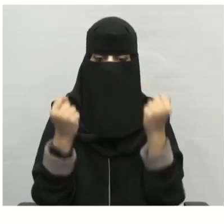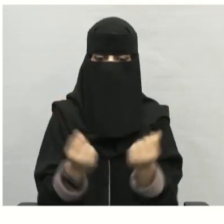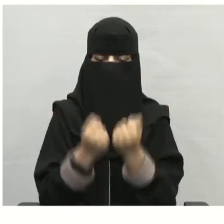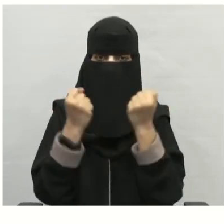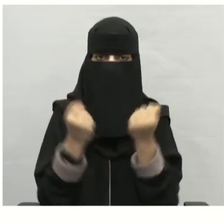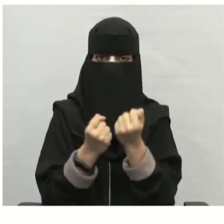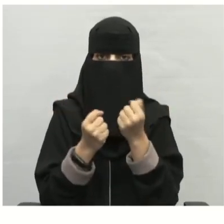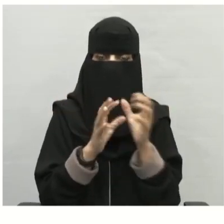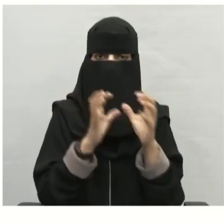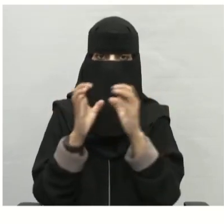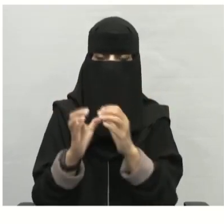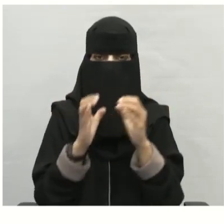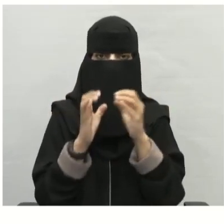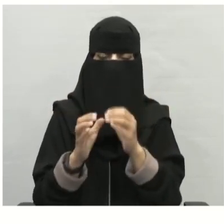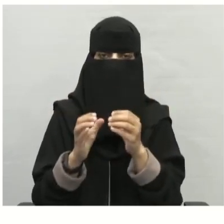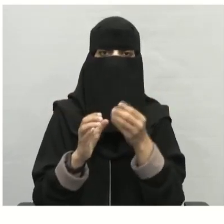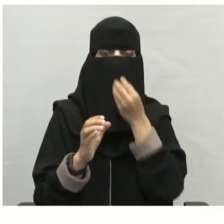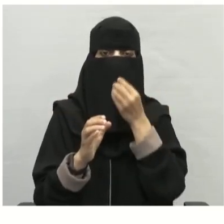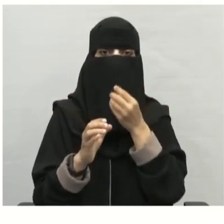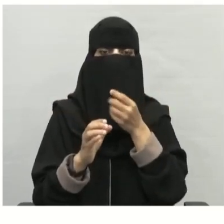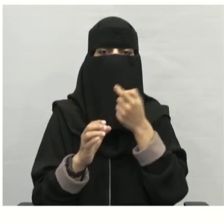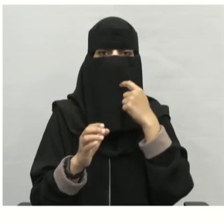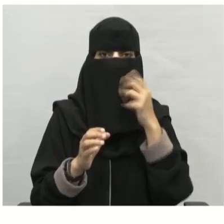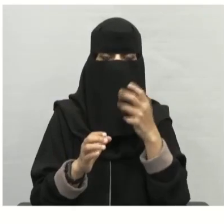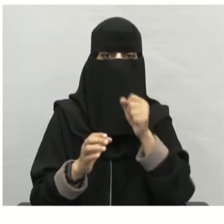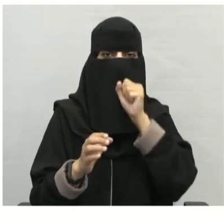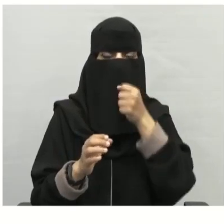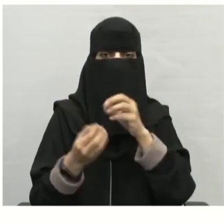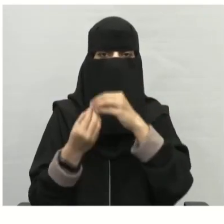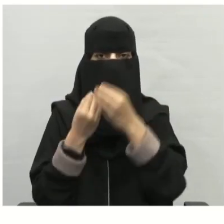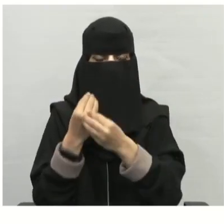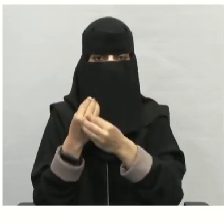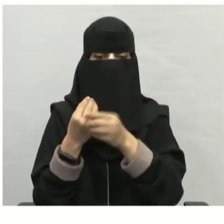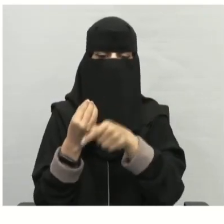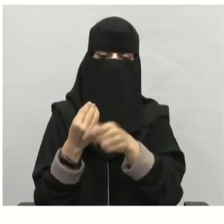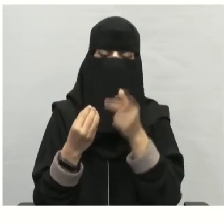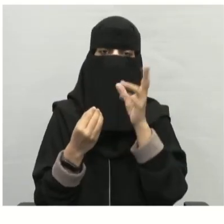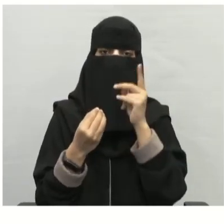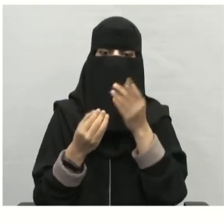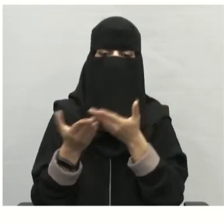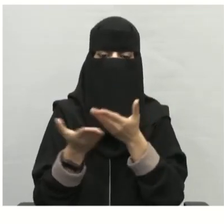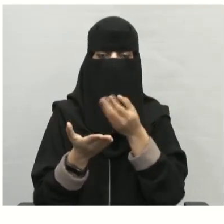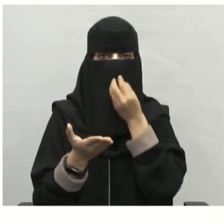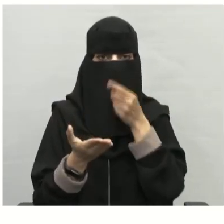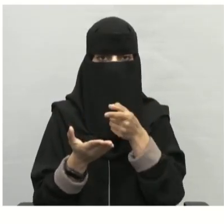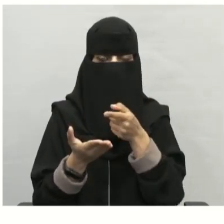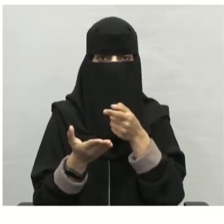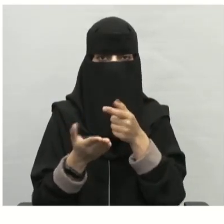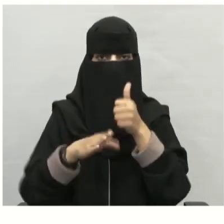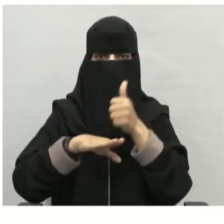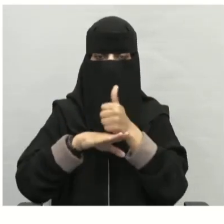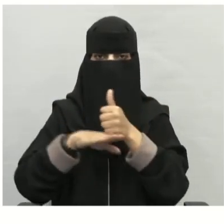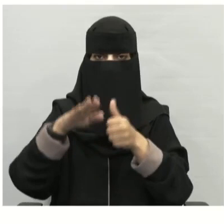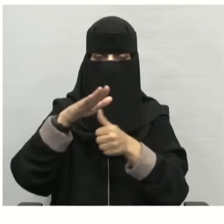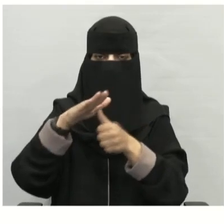احتواء الوجبات الغذائيه على الخضروات والفواكه ايضا تناول الوجبات الرئيسيه